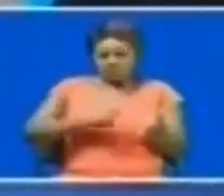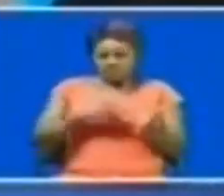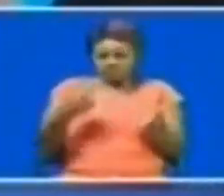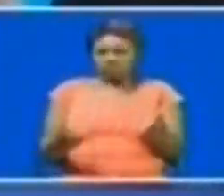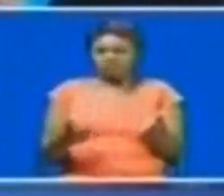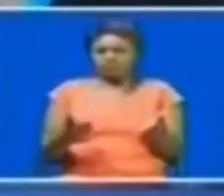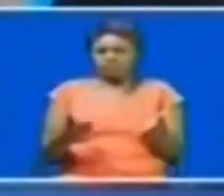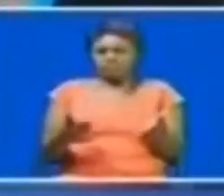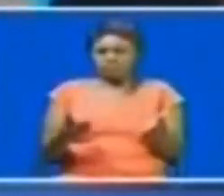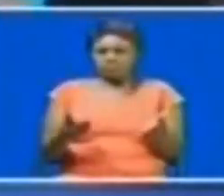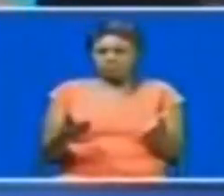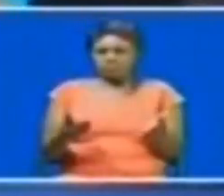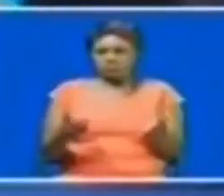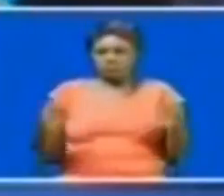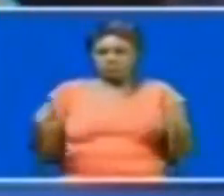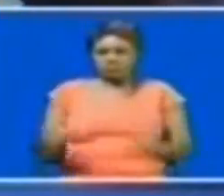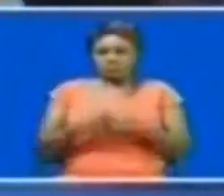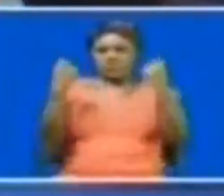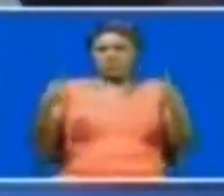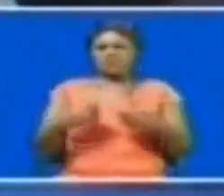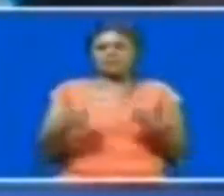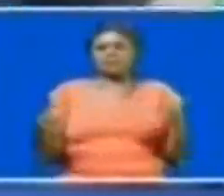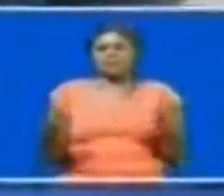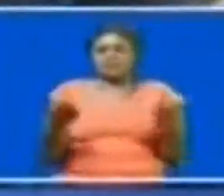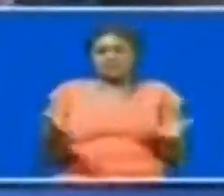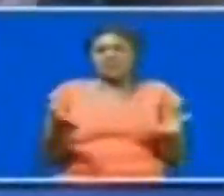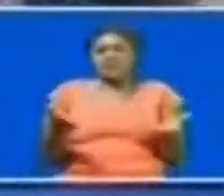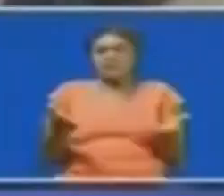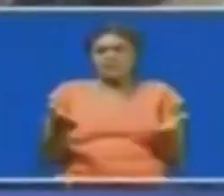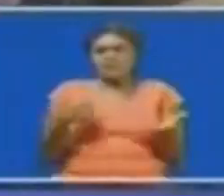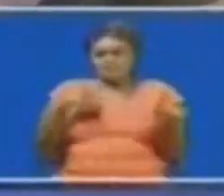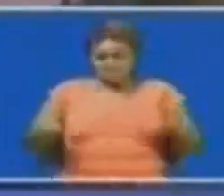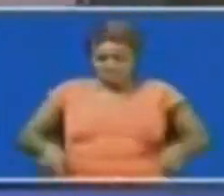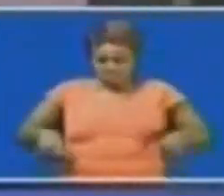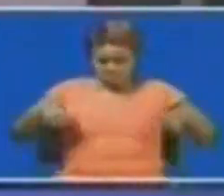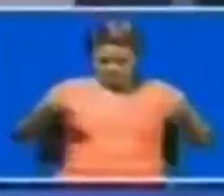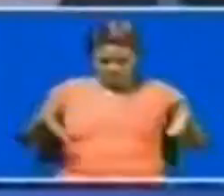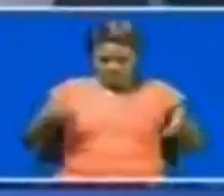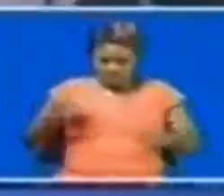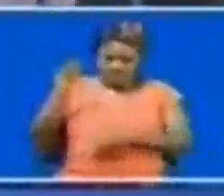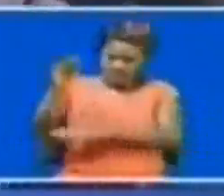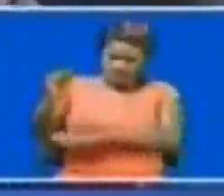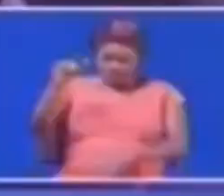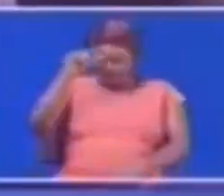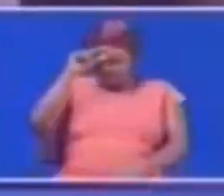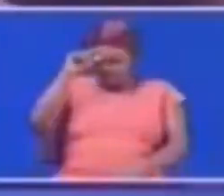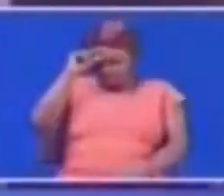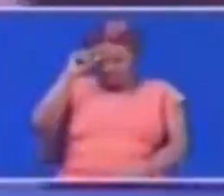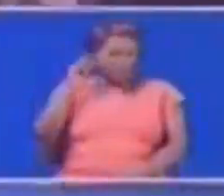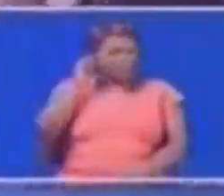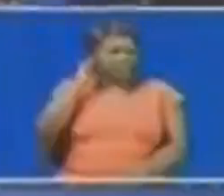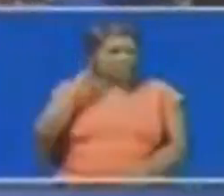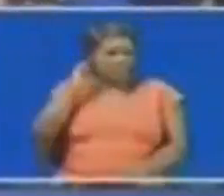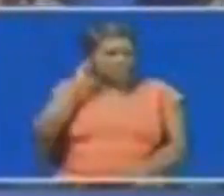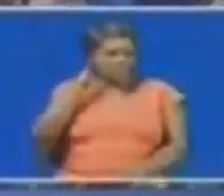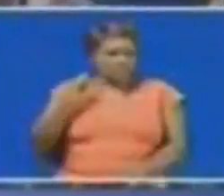mitaro na ajali ikaanza kutokezea hapo. Mimi ni mkazi wa hapa. Kenya, naomba ni serikali ya Nandi